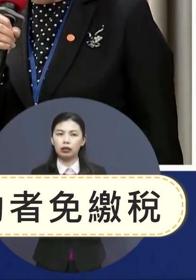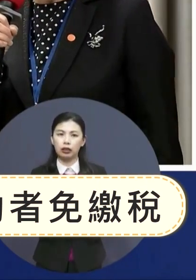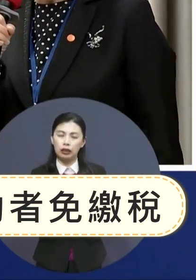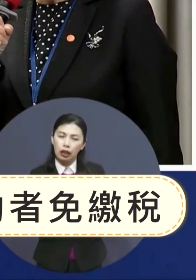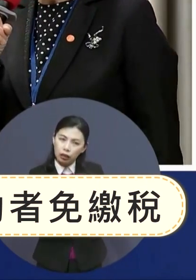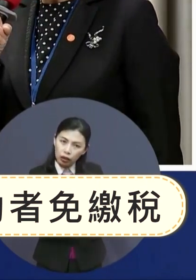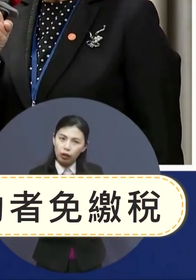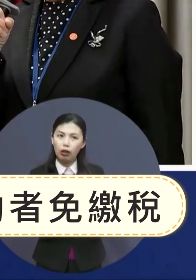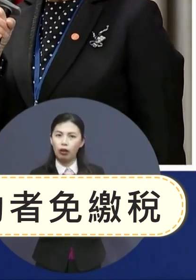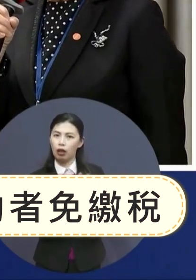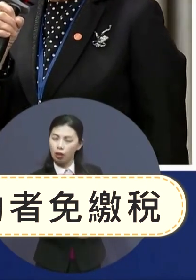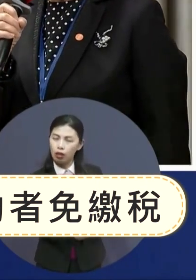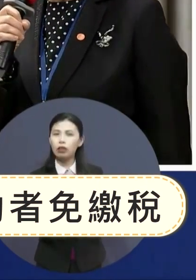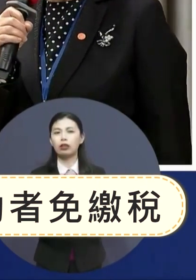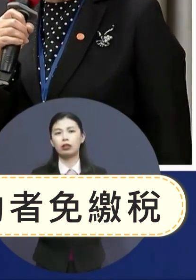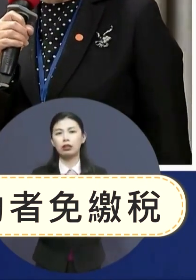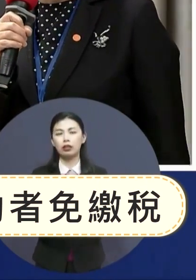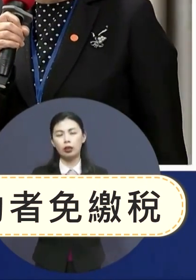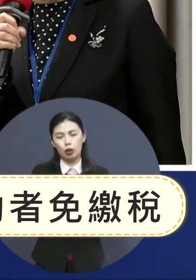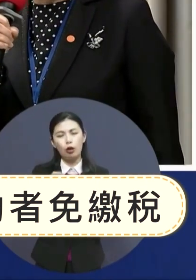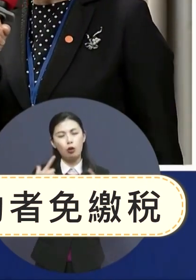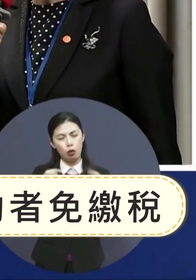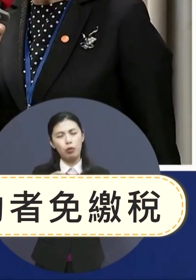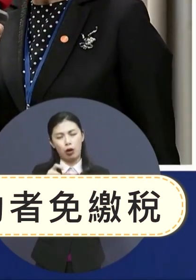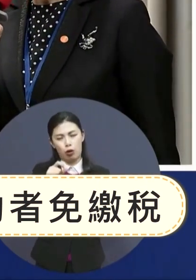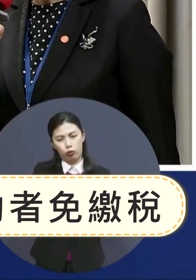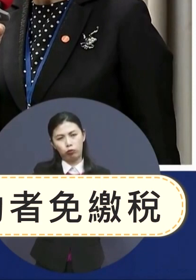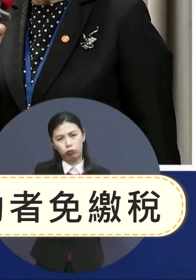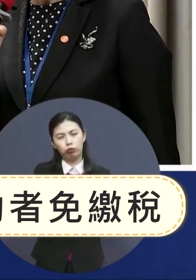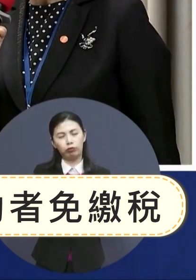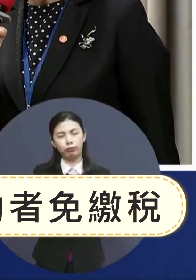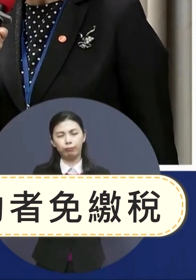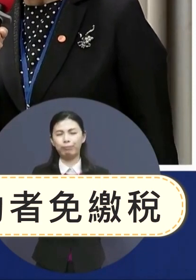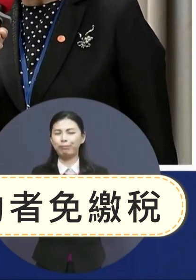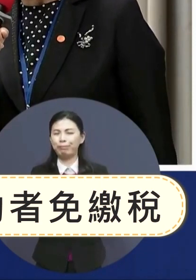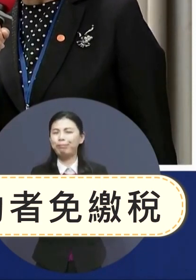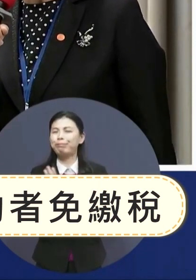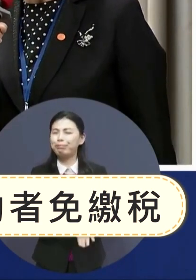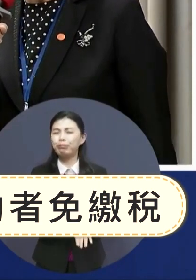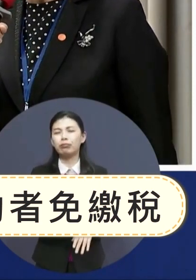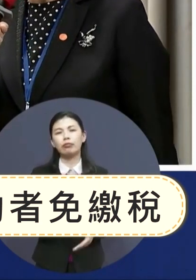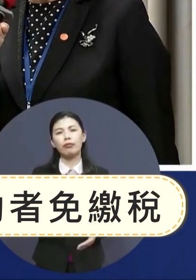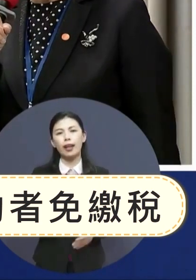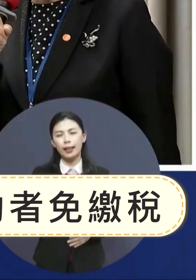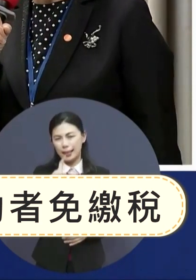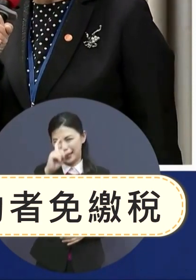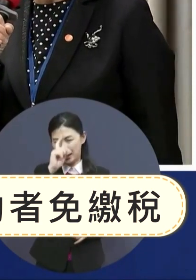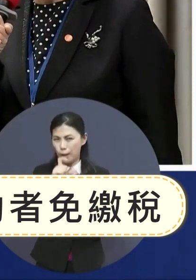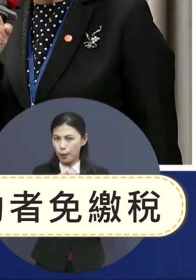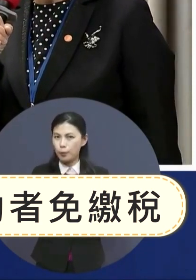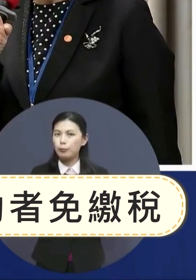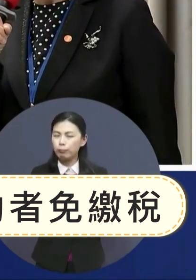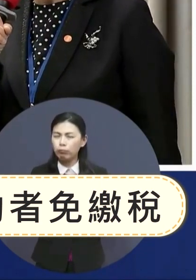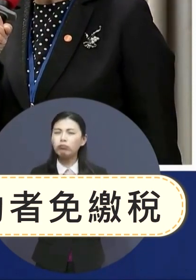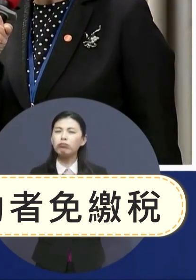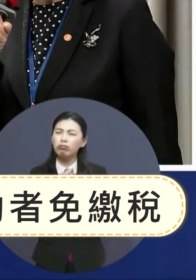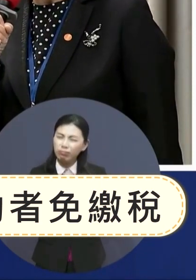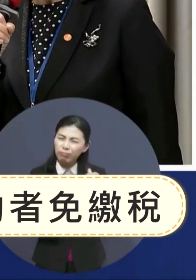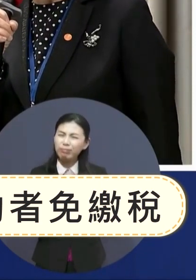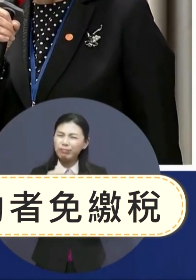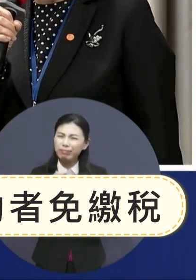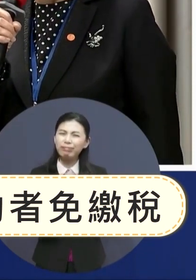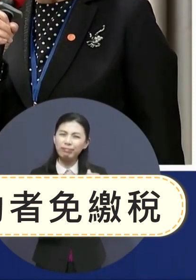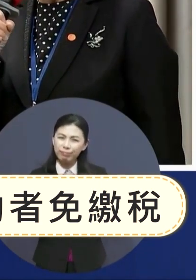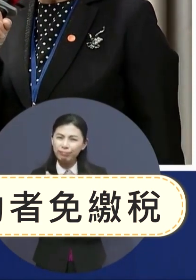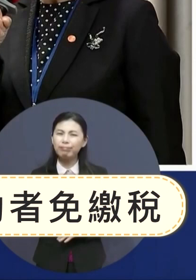假，那原来雇主是可以不给薪的，但是我们希望我们的企业能够大家一起能够加入